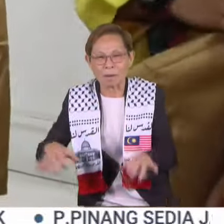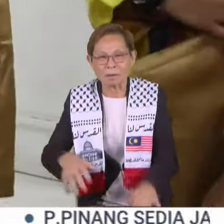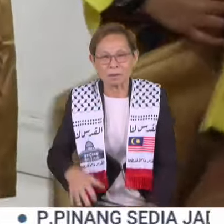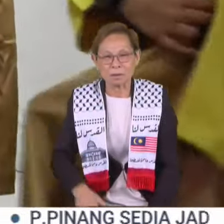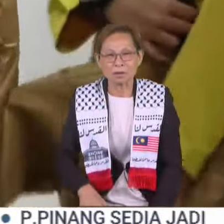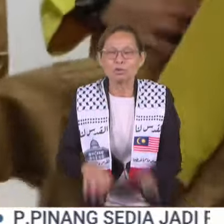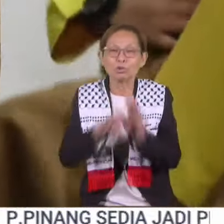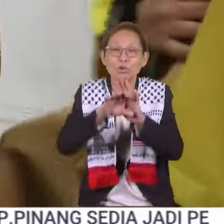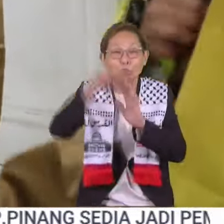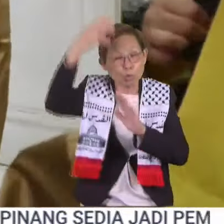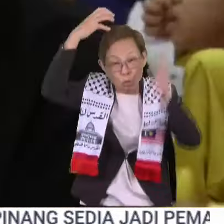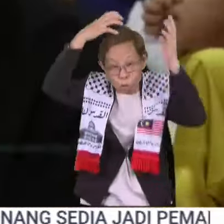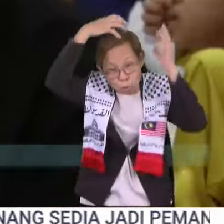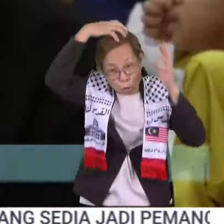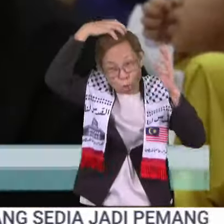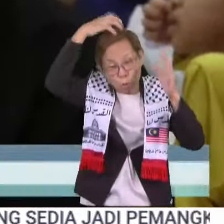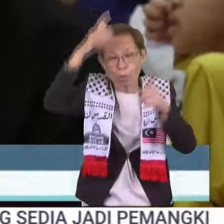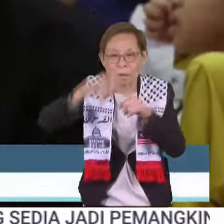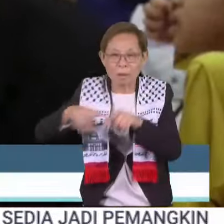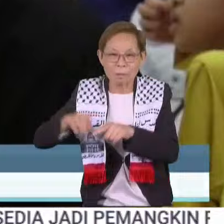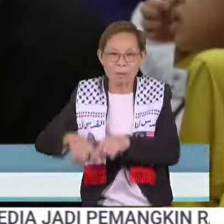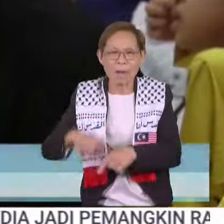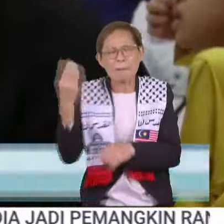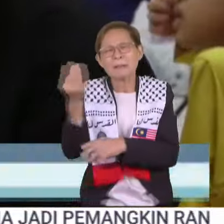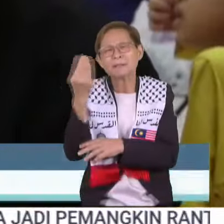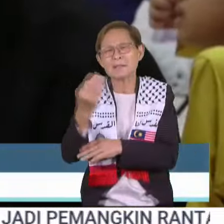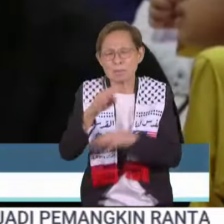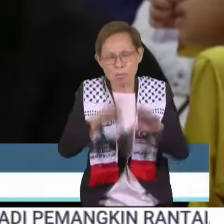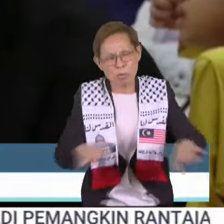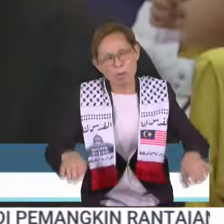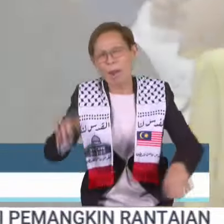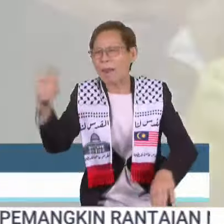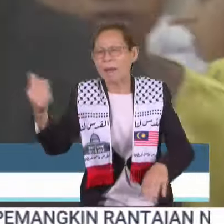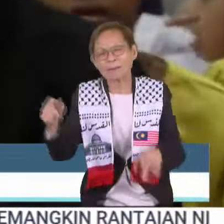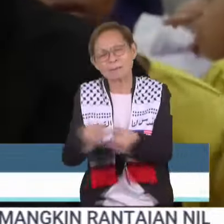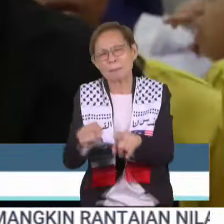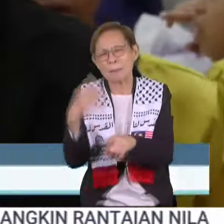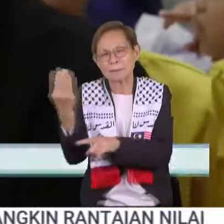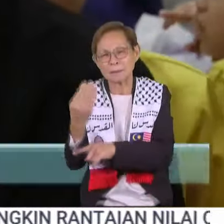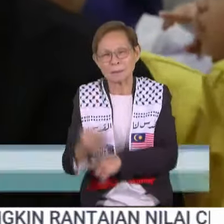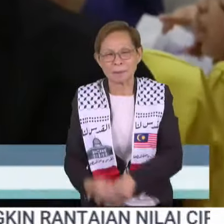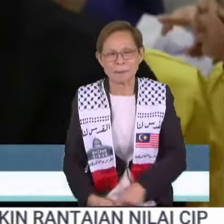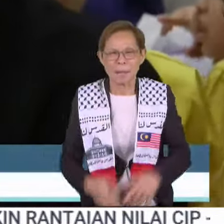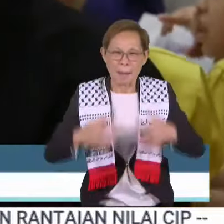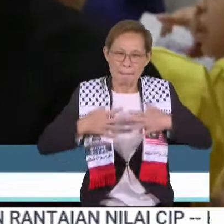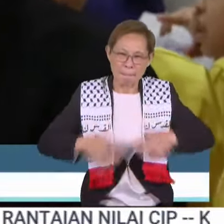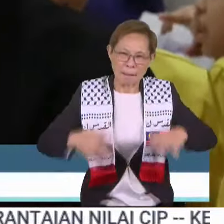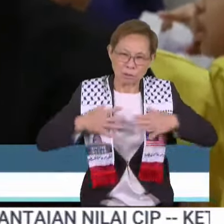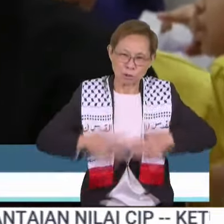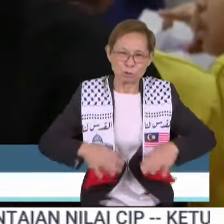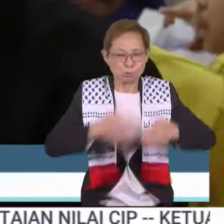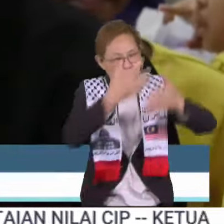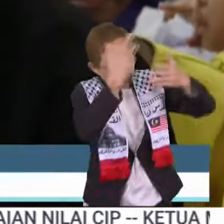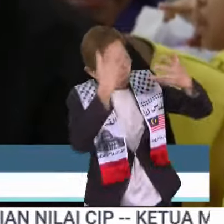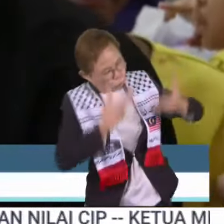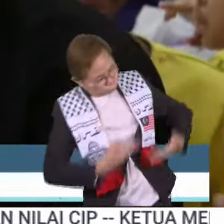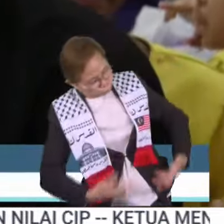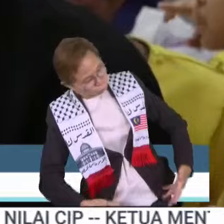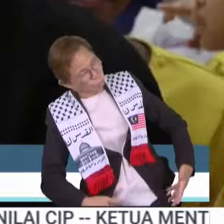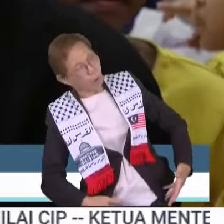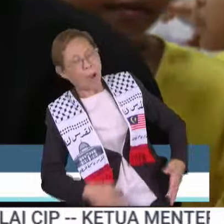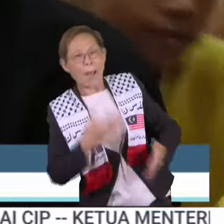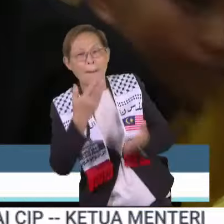ada, macam biasa lah, macam biasa macam budak-budak lain. Baju raya pun kita ambil lengkap, beli baju